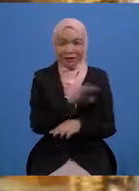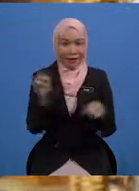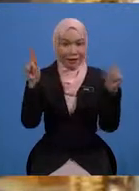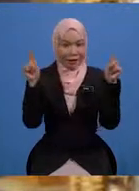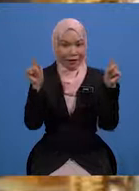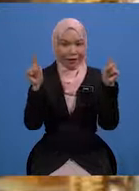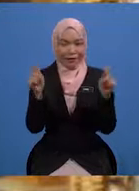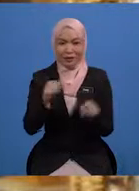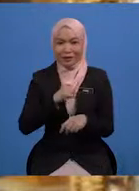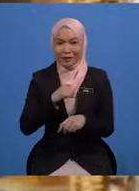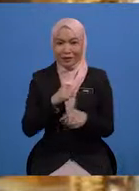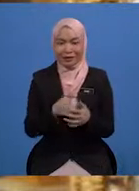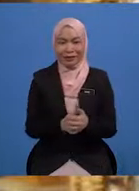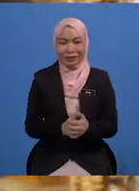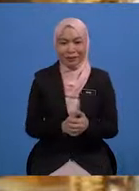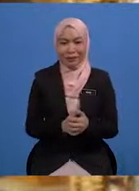tersendiri.